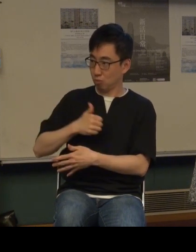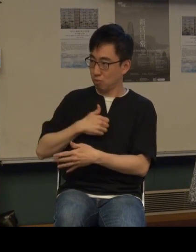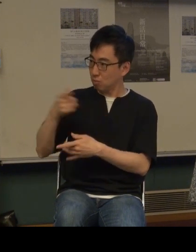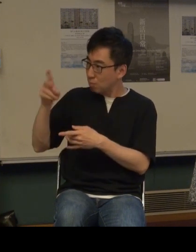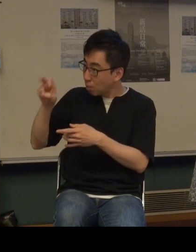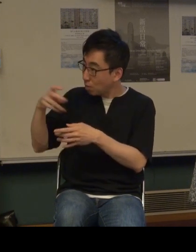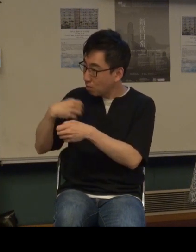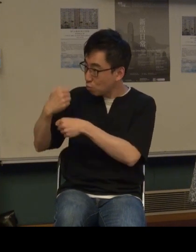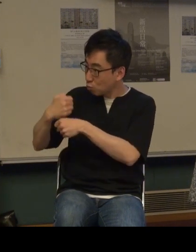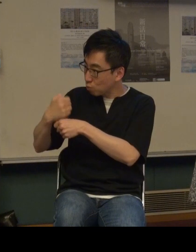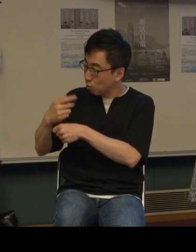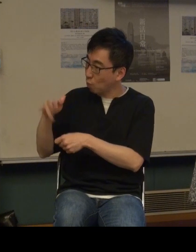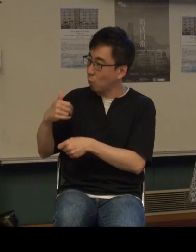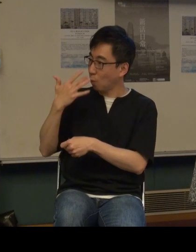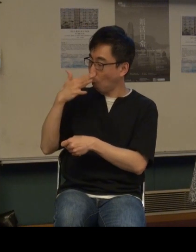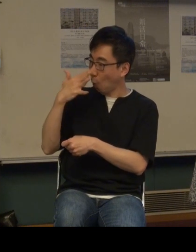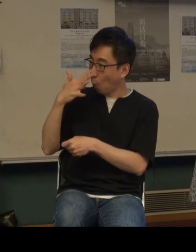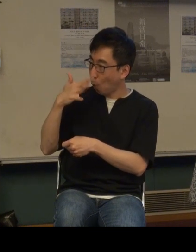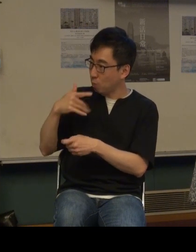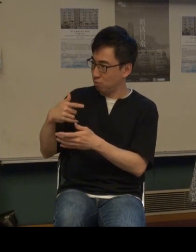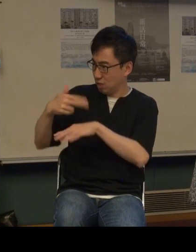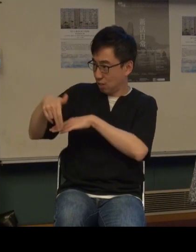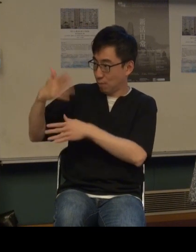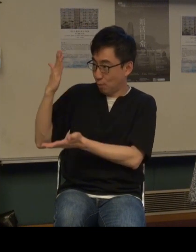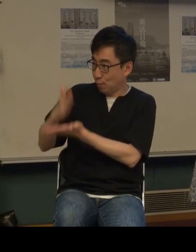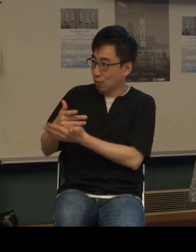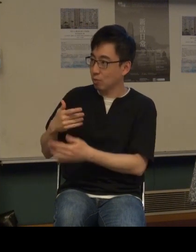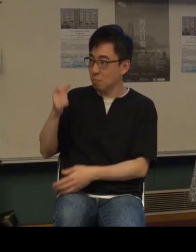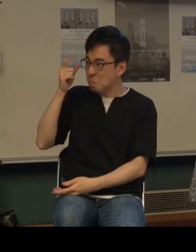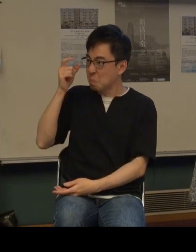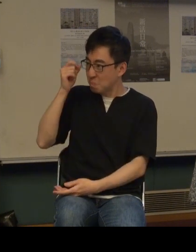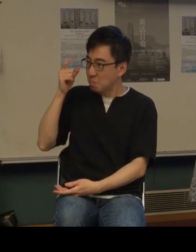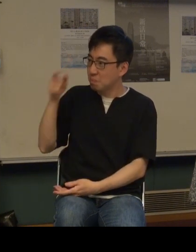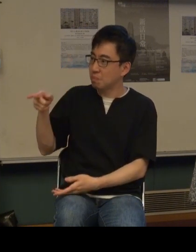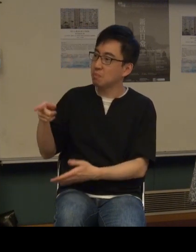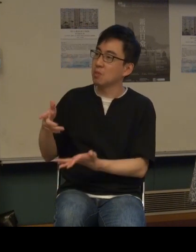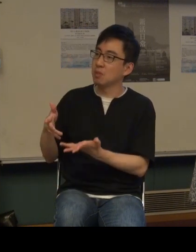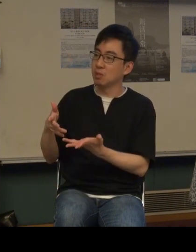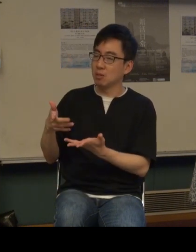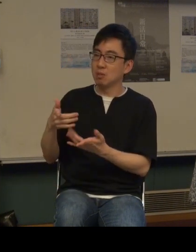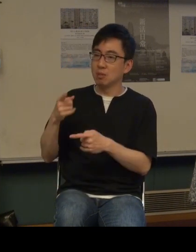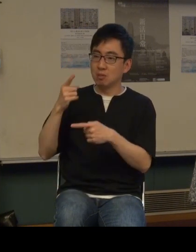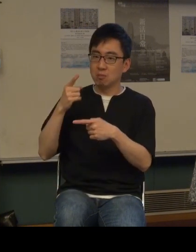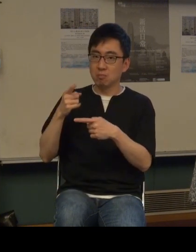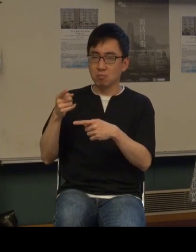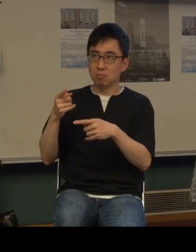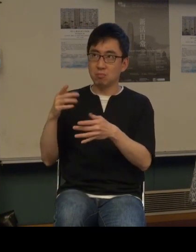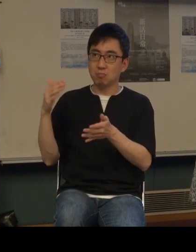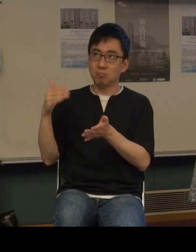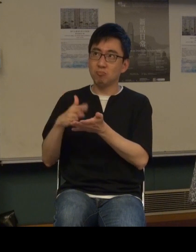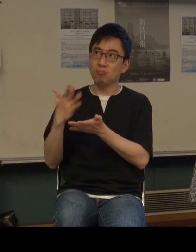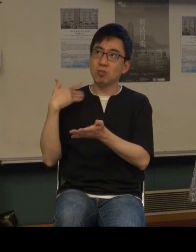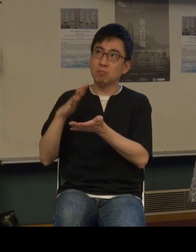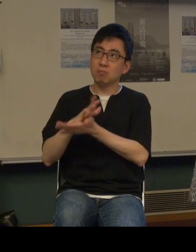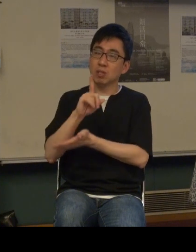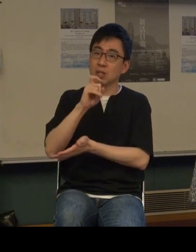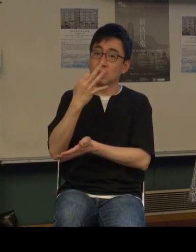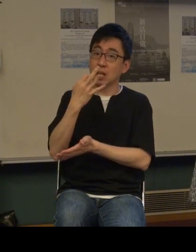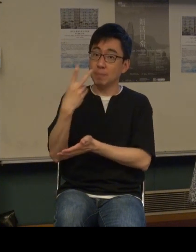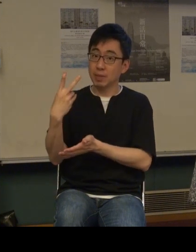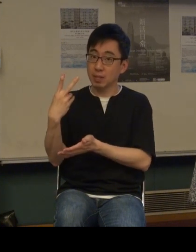咁多呢啲咁新嘅設計嘅風格啦。喺當時喺1932年咧，